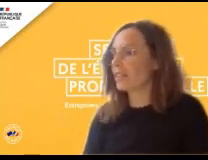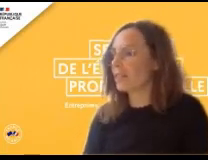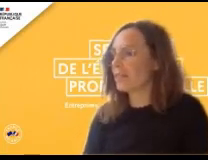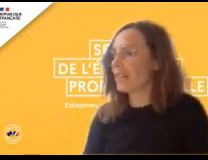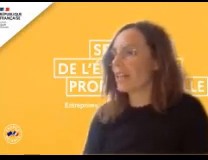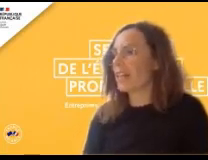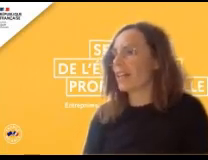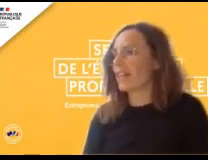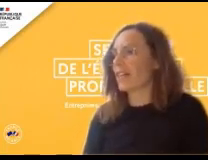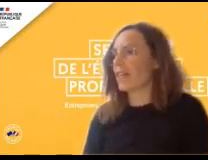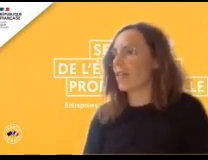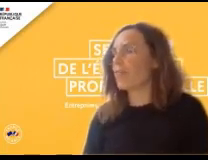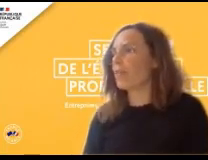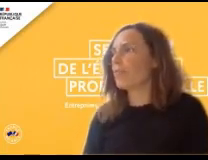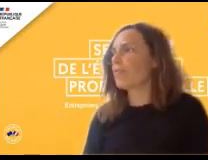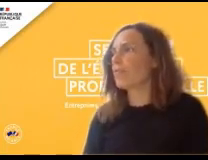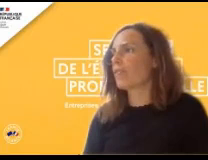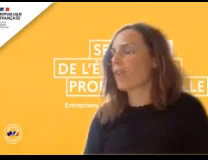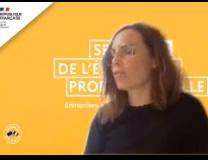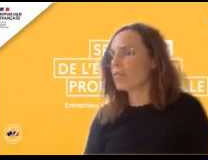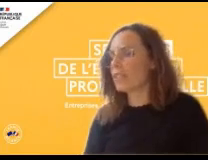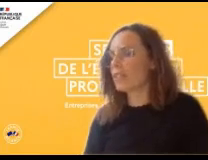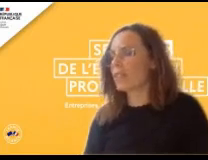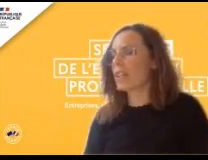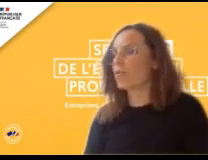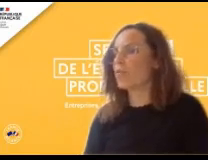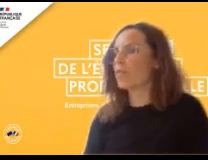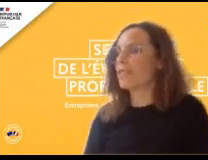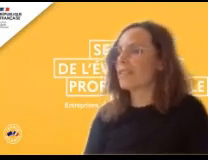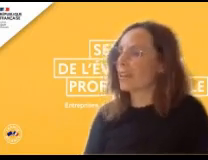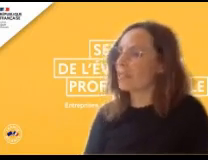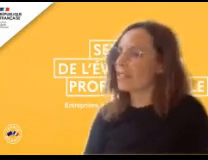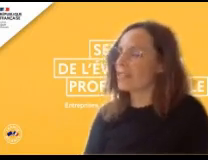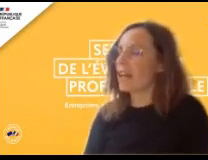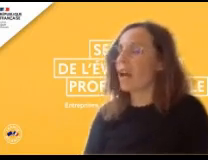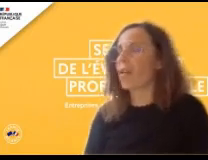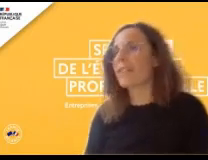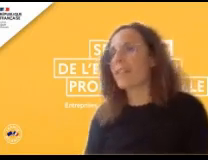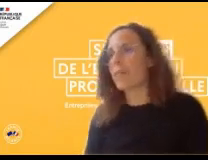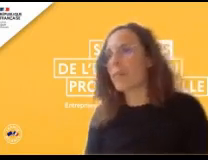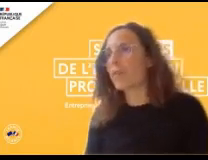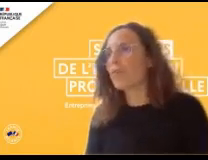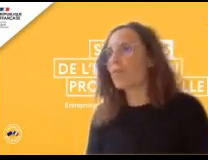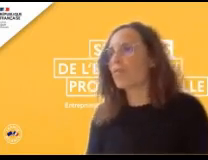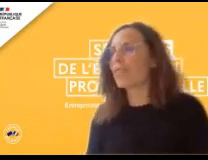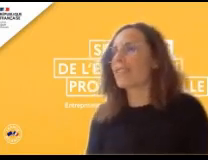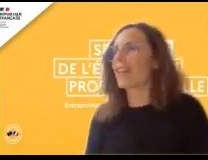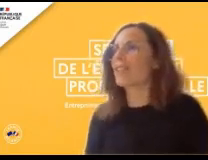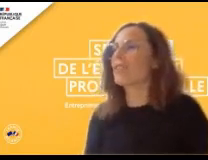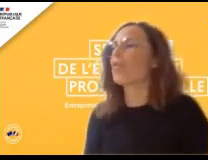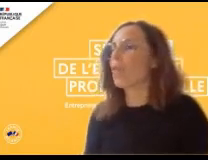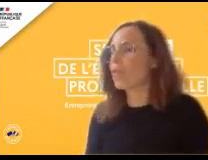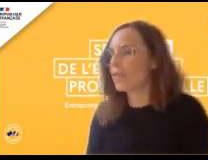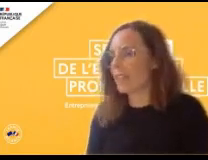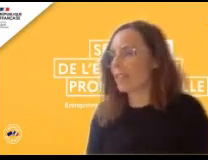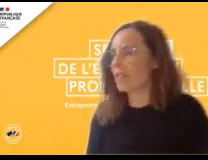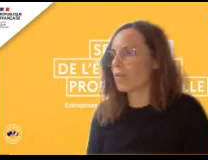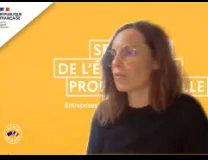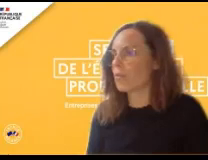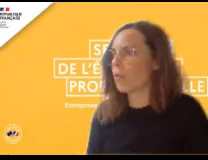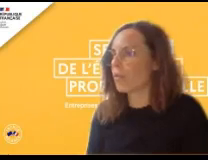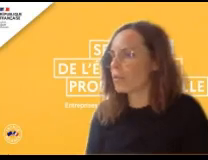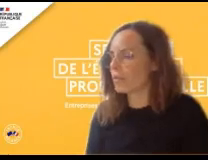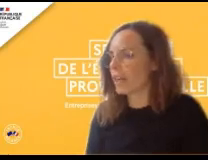droit privé. Pour les fonctionnaires ensuite, il y a souvent des services. Alors, ils ne s'appellent pas toujours des services de conseil